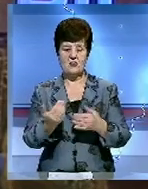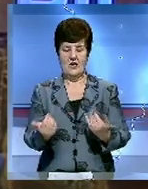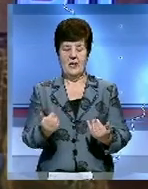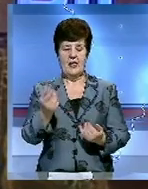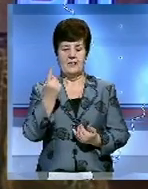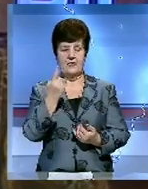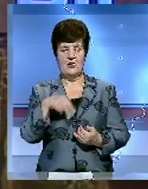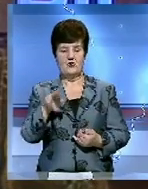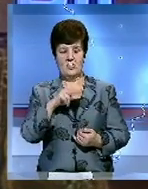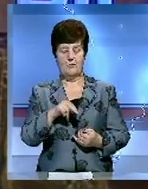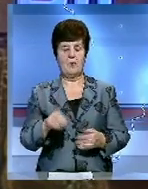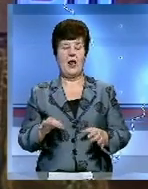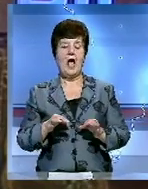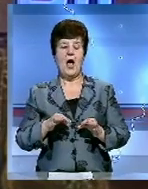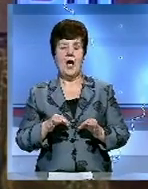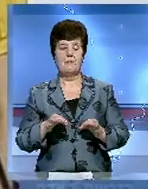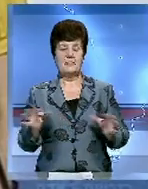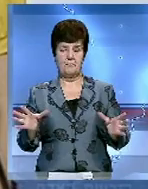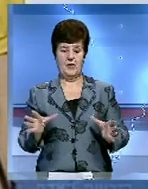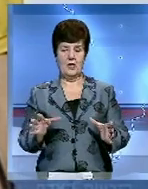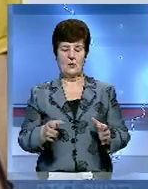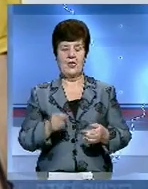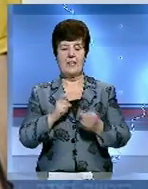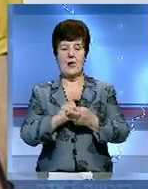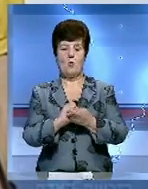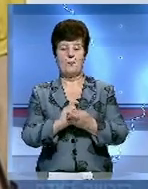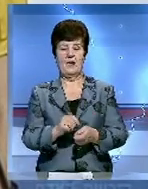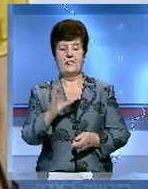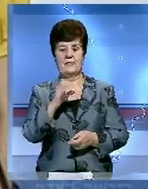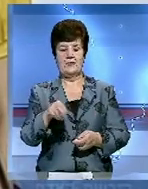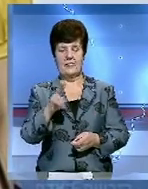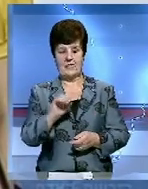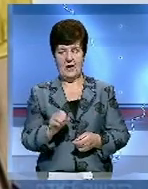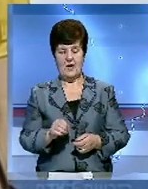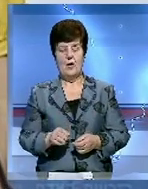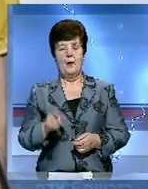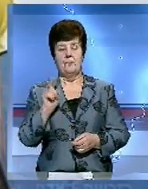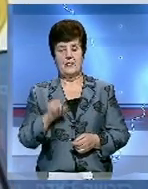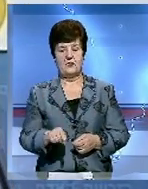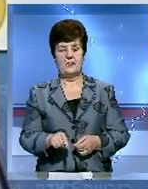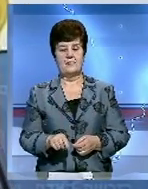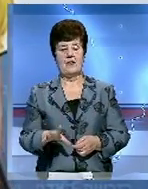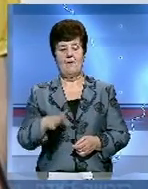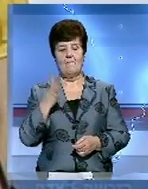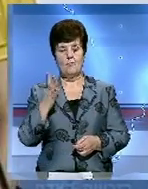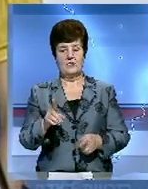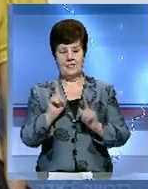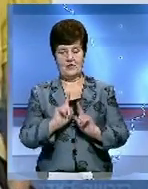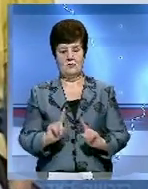sărbătorit Ziua Mondială de Combatere a HIV-SIDA, eveniment în care acest ONG a fost deosebit de